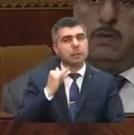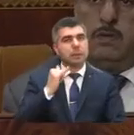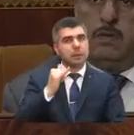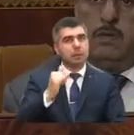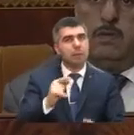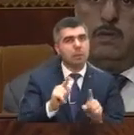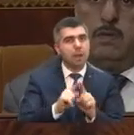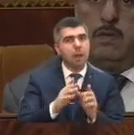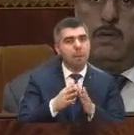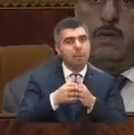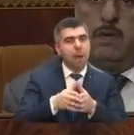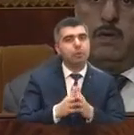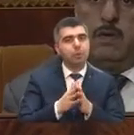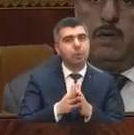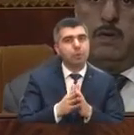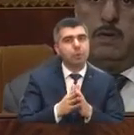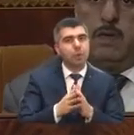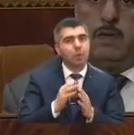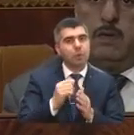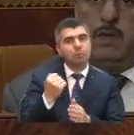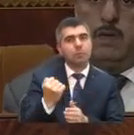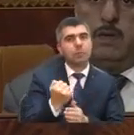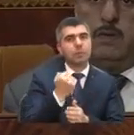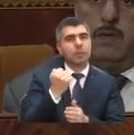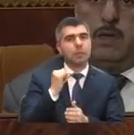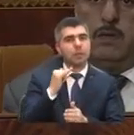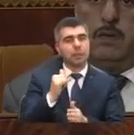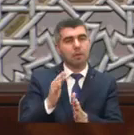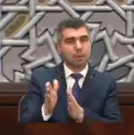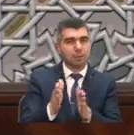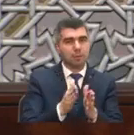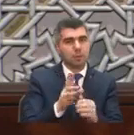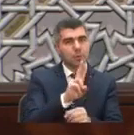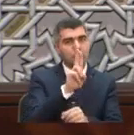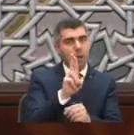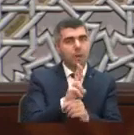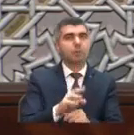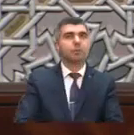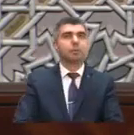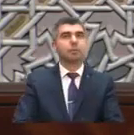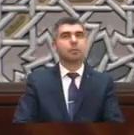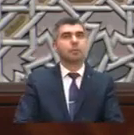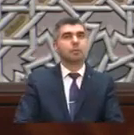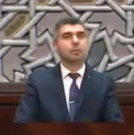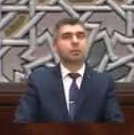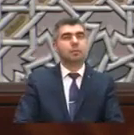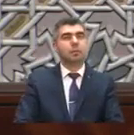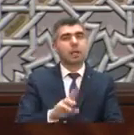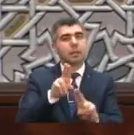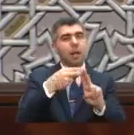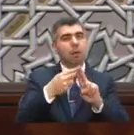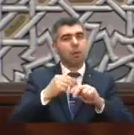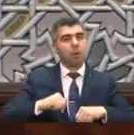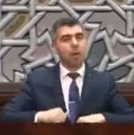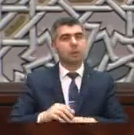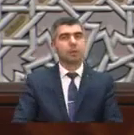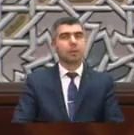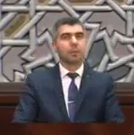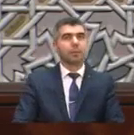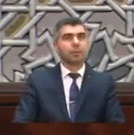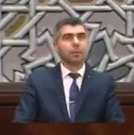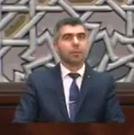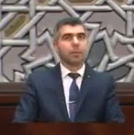الرحلات البحريه نسائلكم السيد الوزير. تفضل السيد الوزير جواب. شكرا السيد الرئيس.